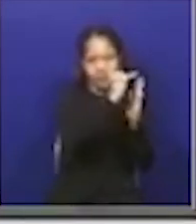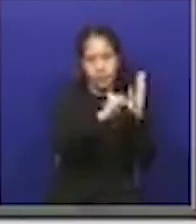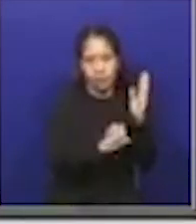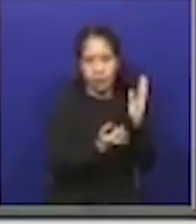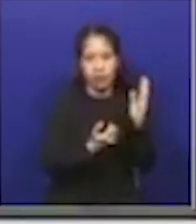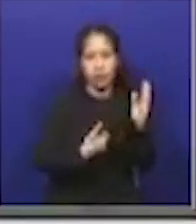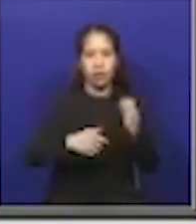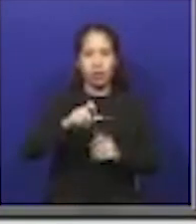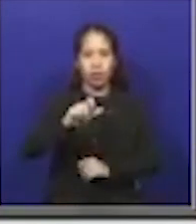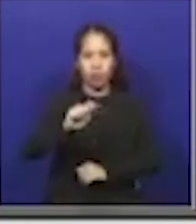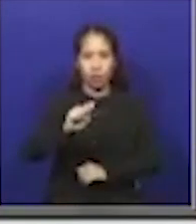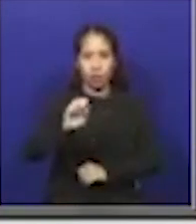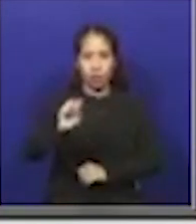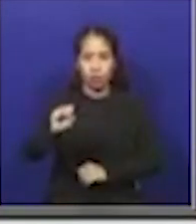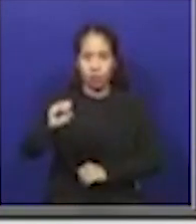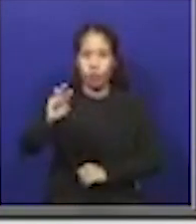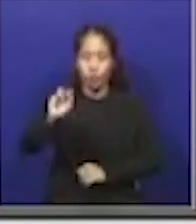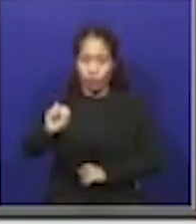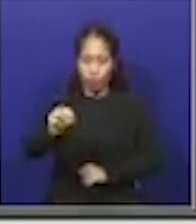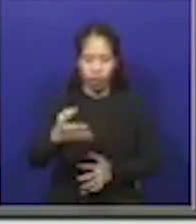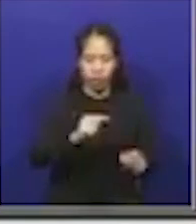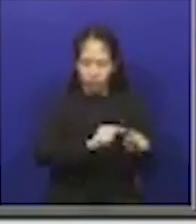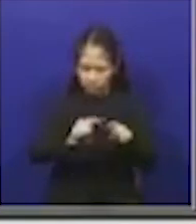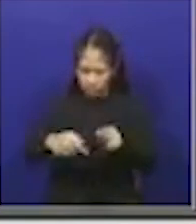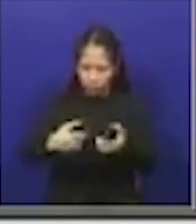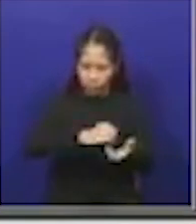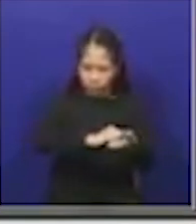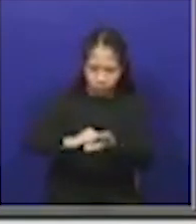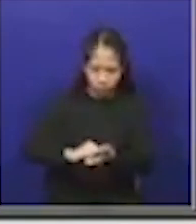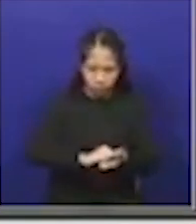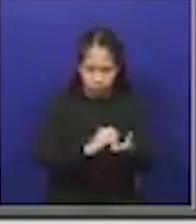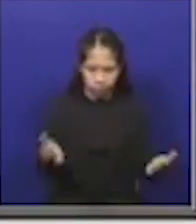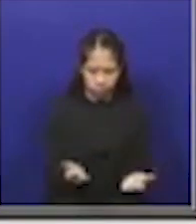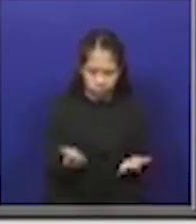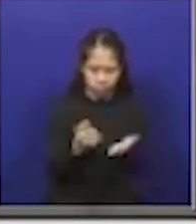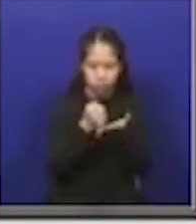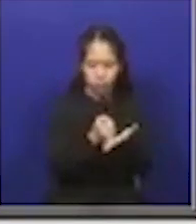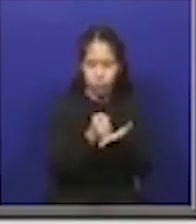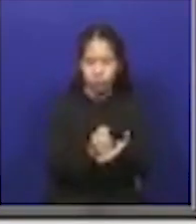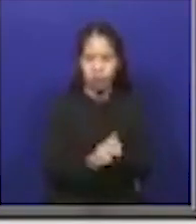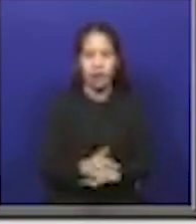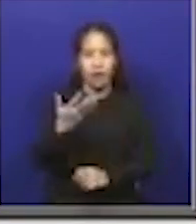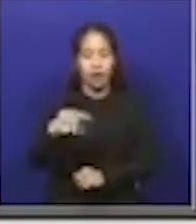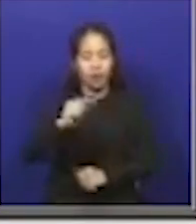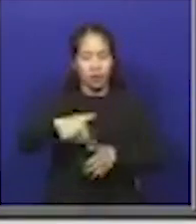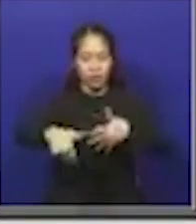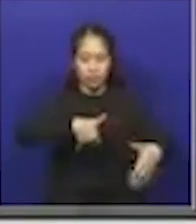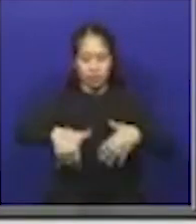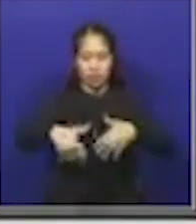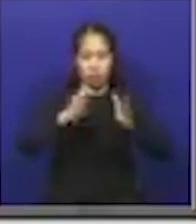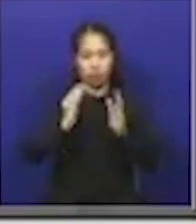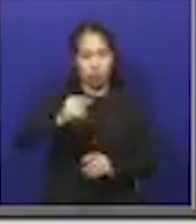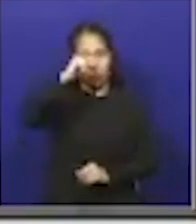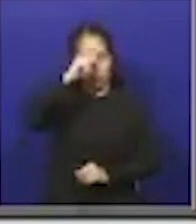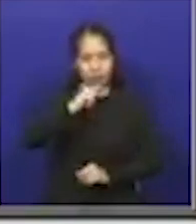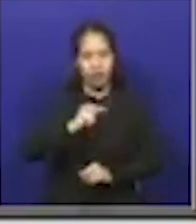พี่น้องอสม.ทุกคนช่วยกันและเหนือสิ่งอื่นใดประชาชนคนไท